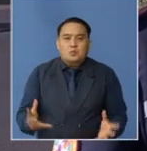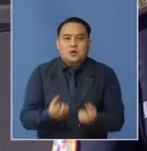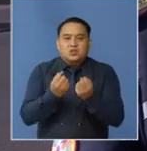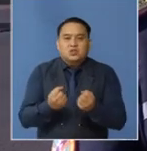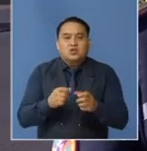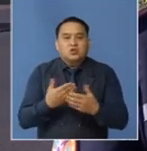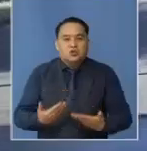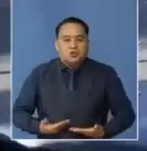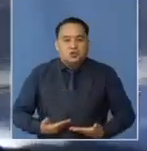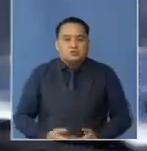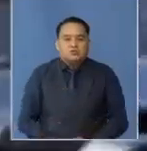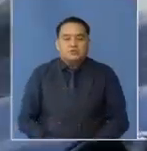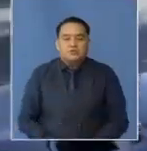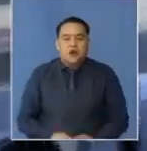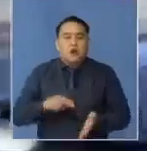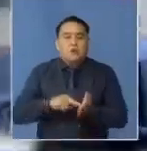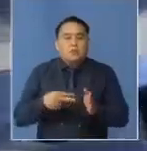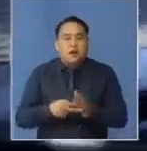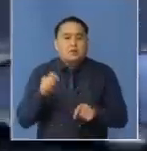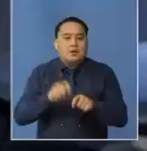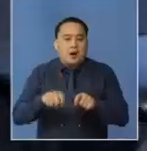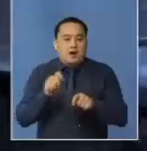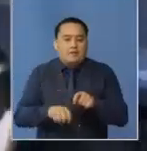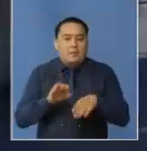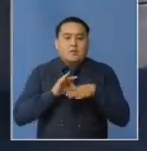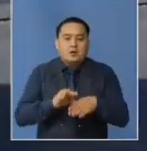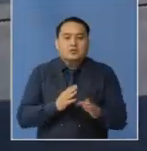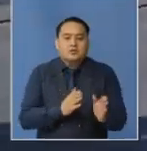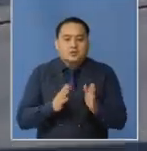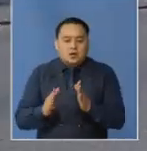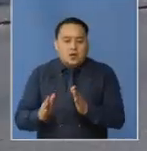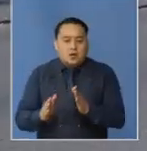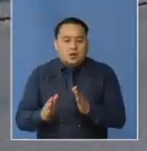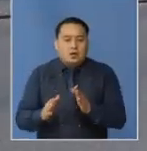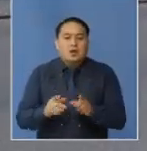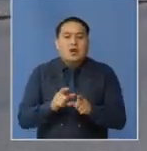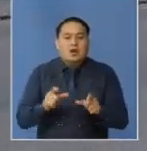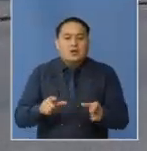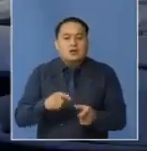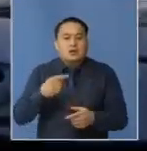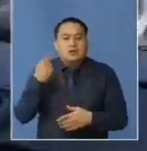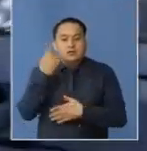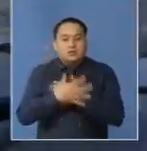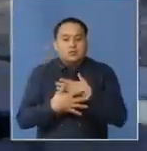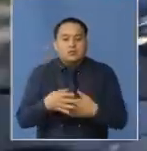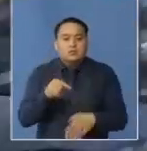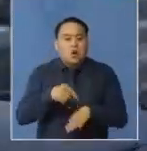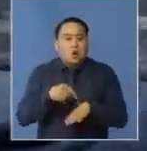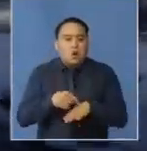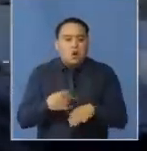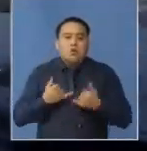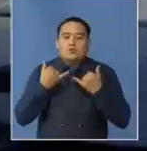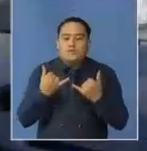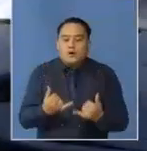людей. Такие плановые рейды организаторы проводят систематически. Граждане должны осознавать социальную ответственность и